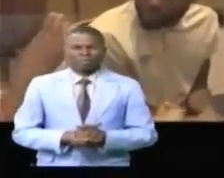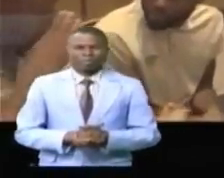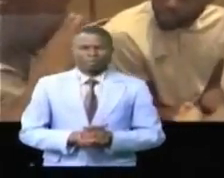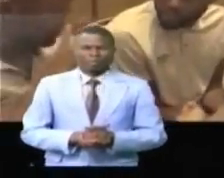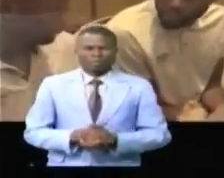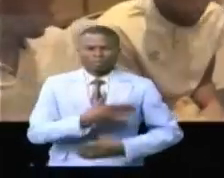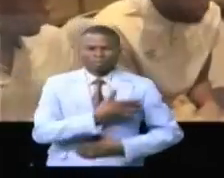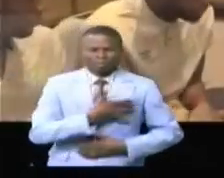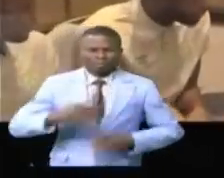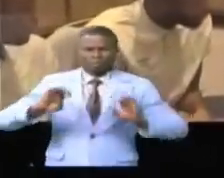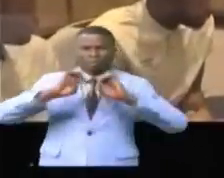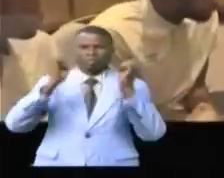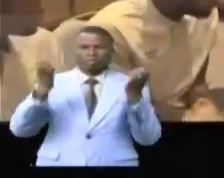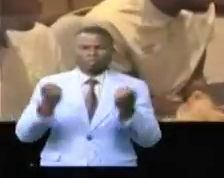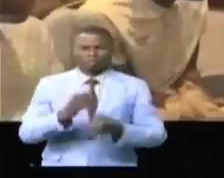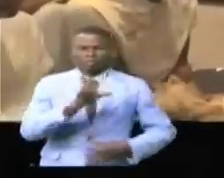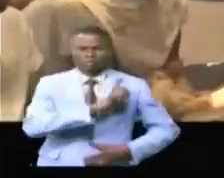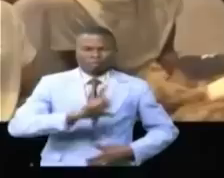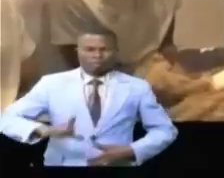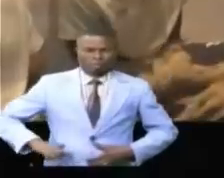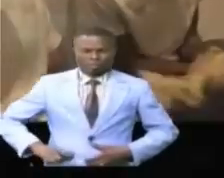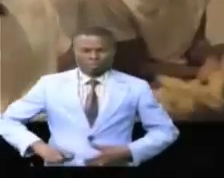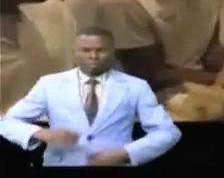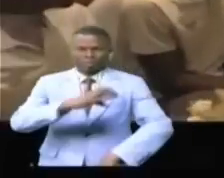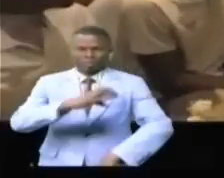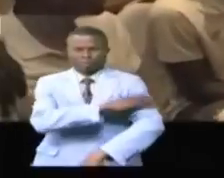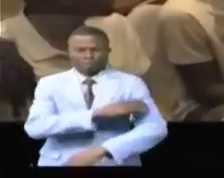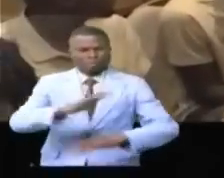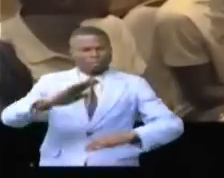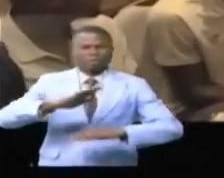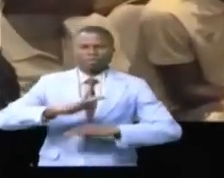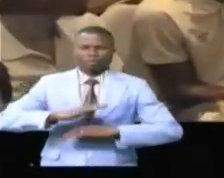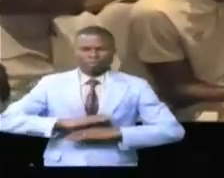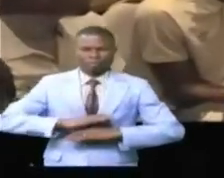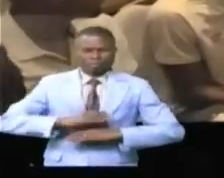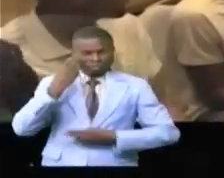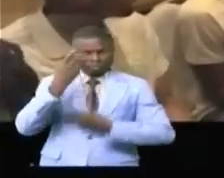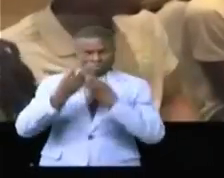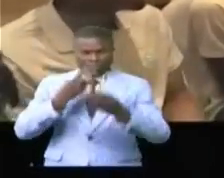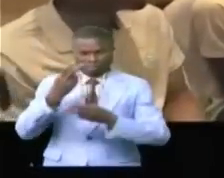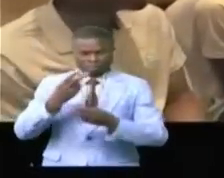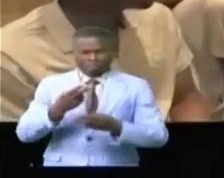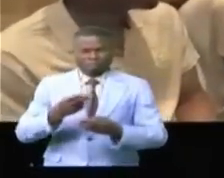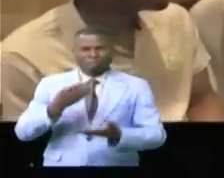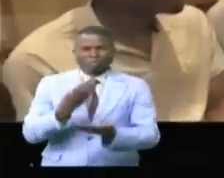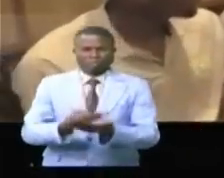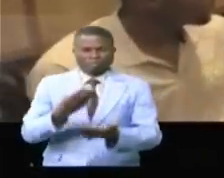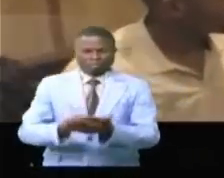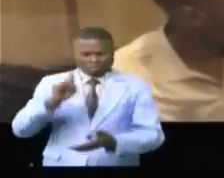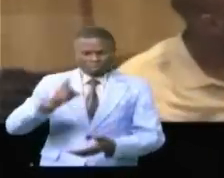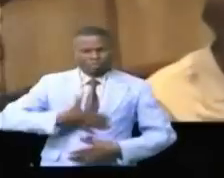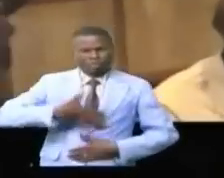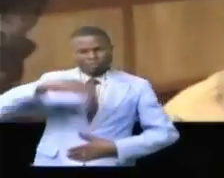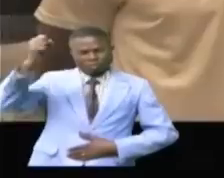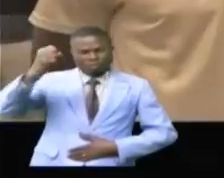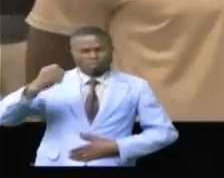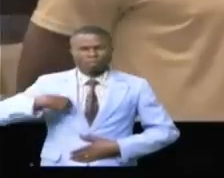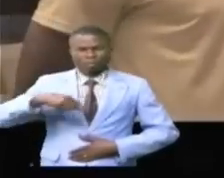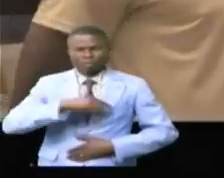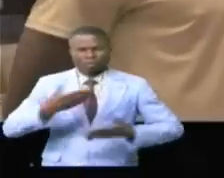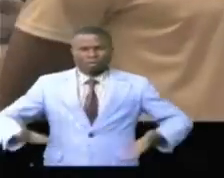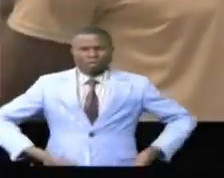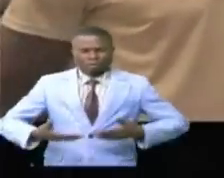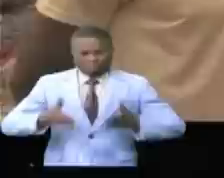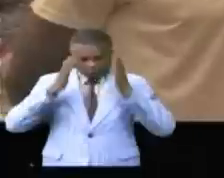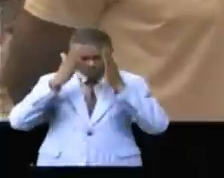Au nom de l'équipe, le capitaine Chancel Mbemba s'est dit satisfait et a promis la qualification. On est très content, on est